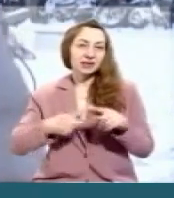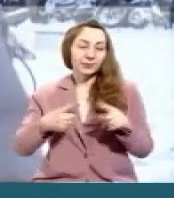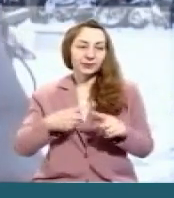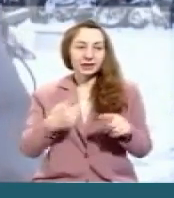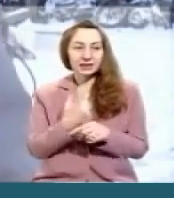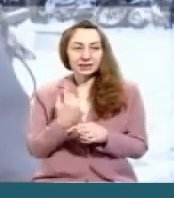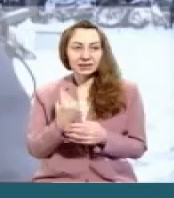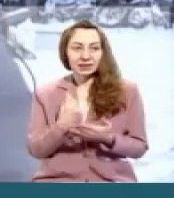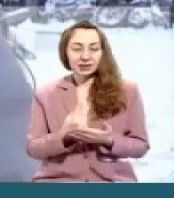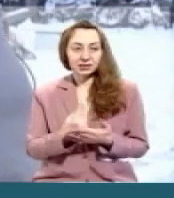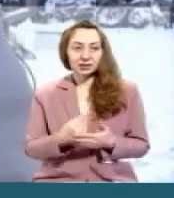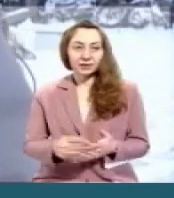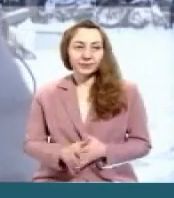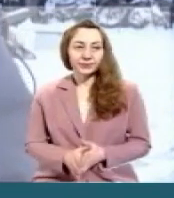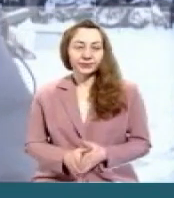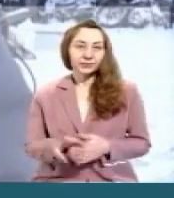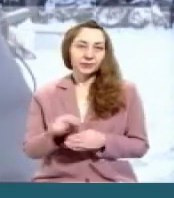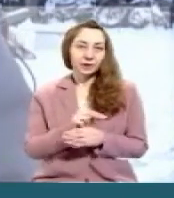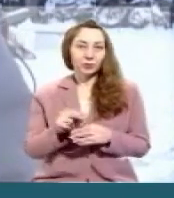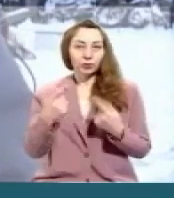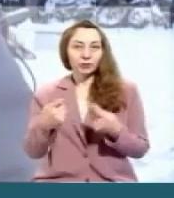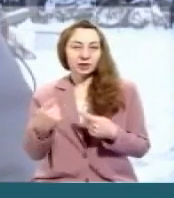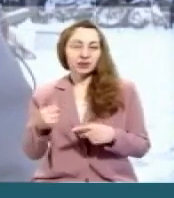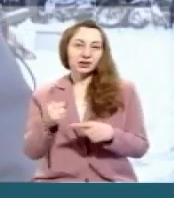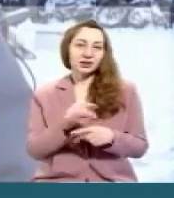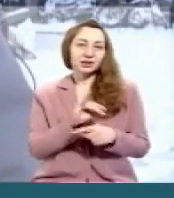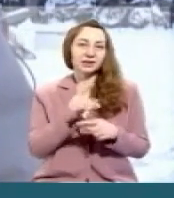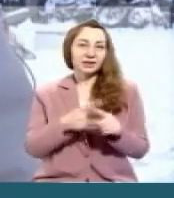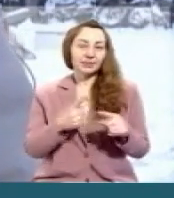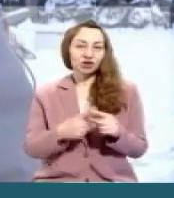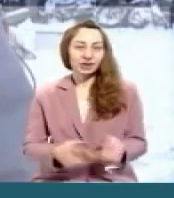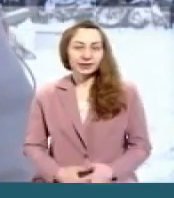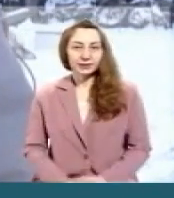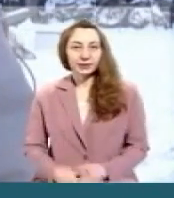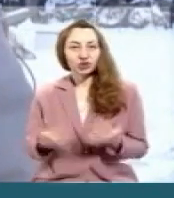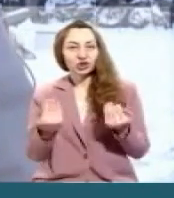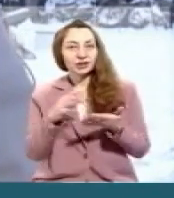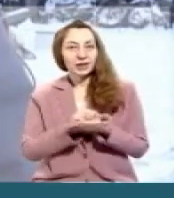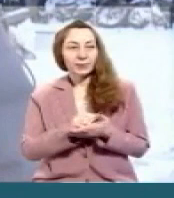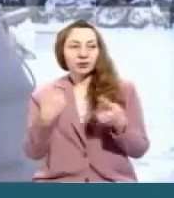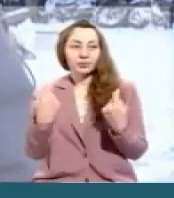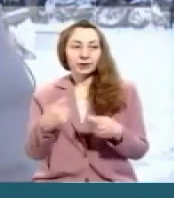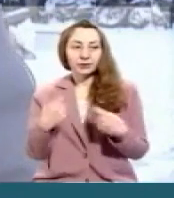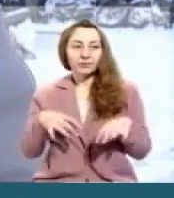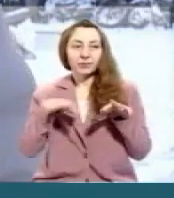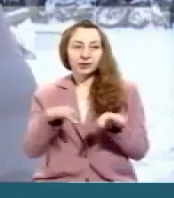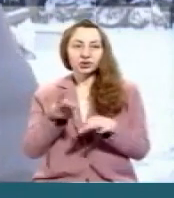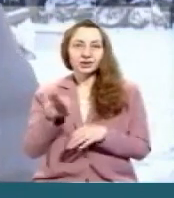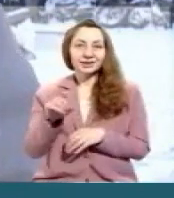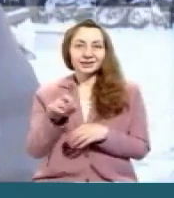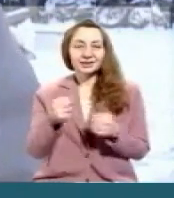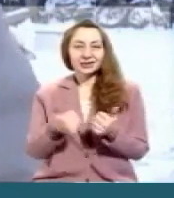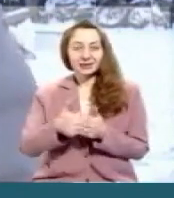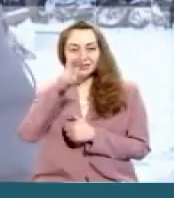Ол қаржыға автобөлшектерді сатып алдым. Жалпы кәсібім автокөлік, оның бөлшектерін жөндеу әрі сату болып табылады. Қазір көршілес